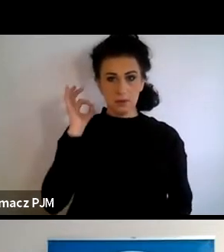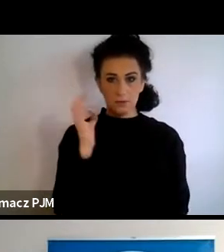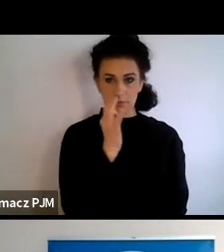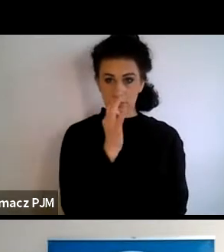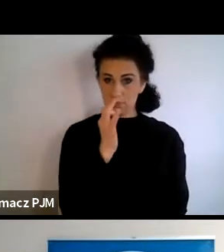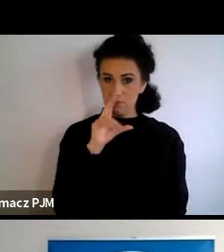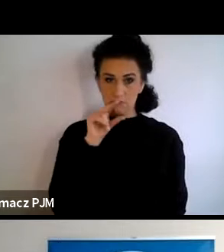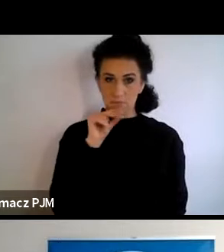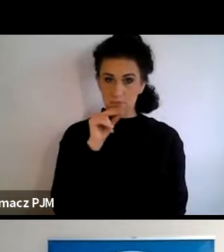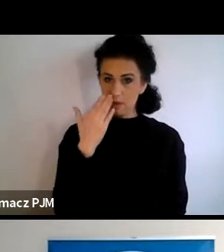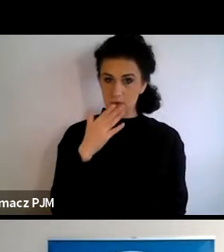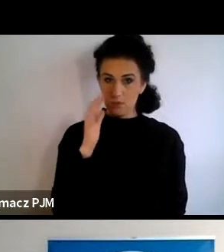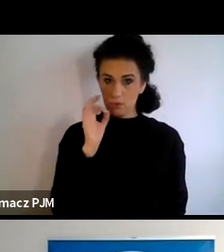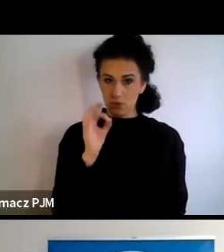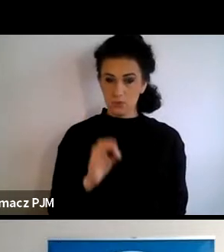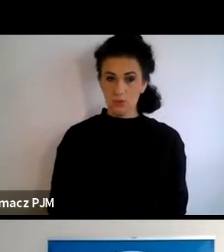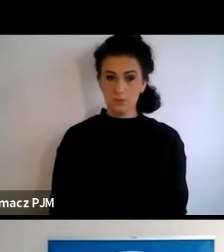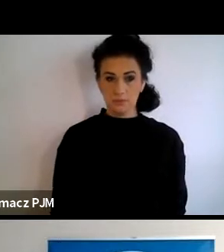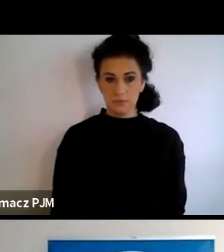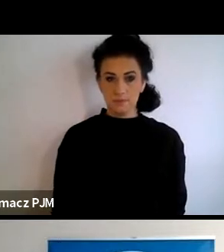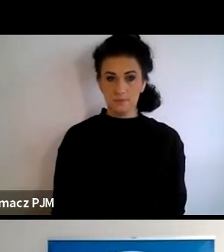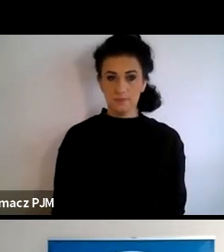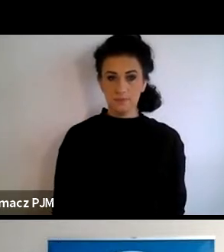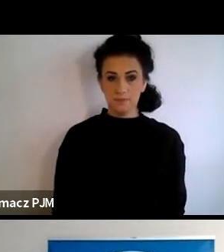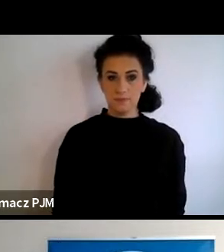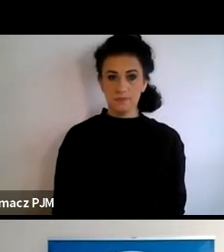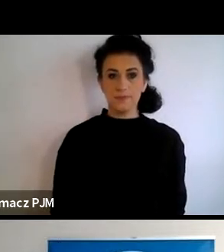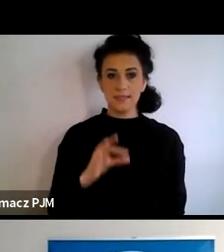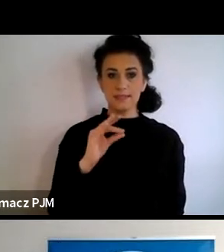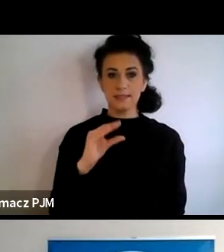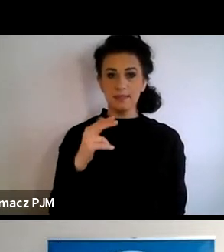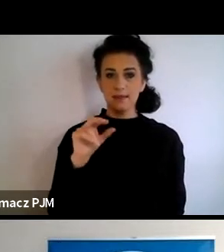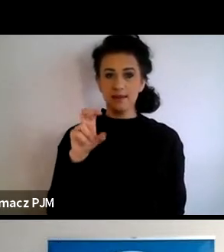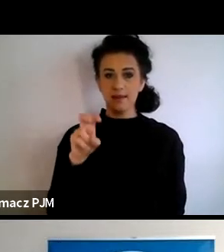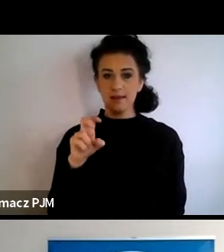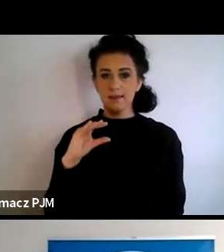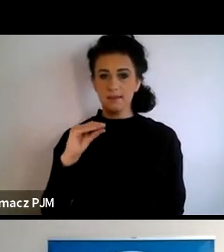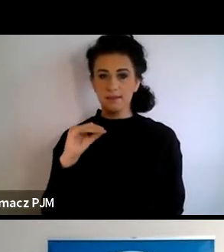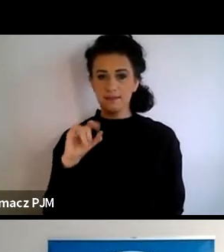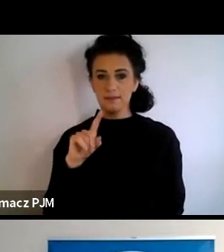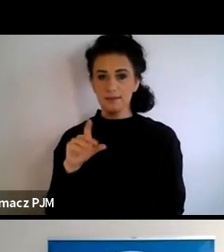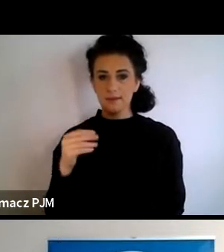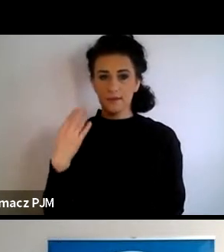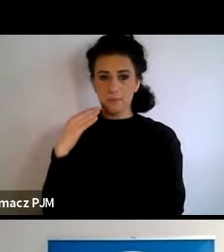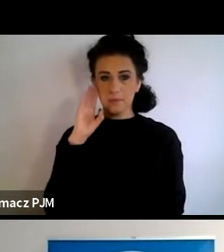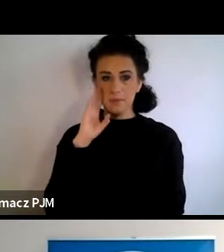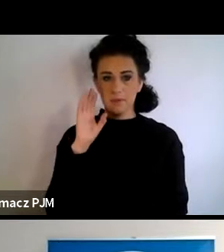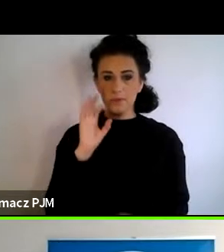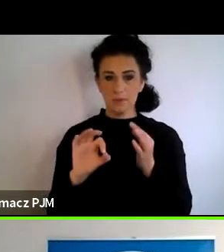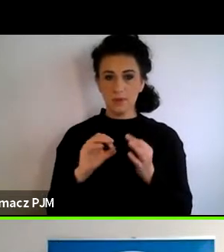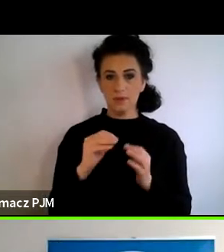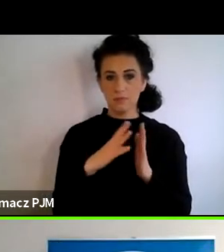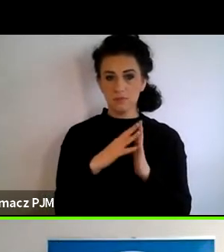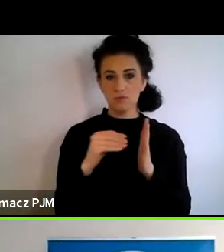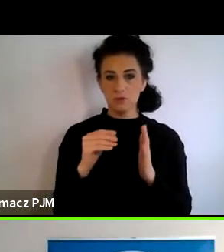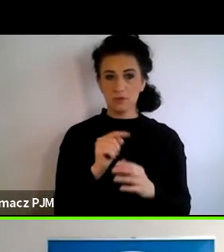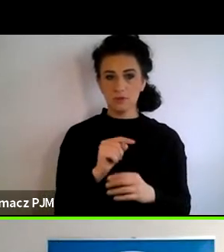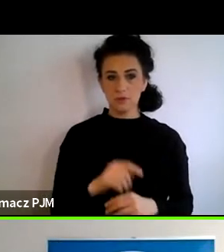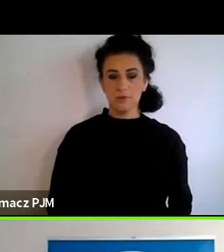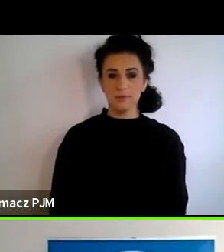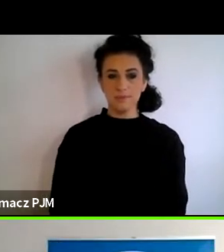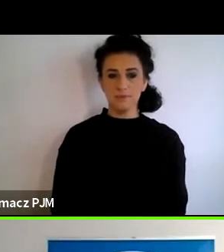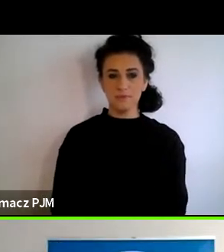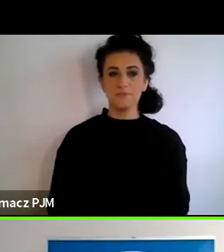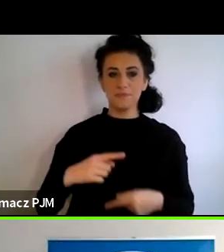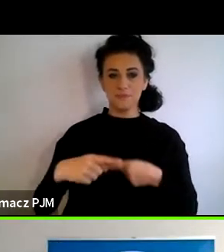Mhm. Jest to Sennheiser, ale nie pamiętam w tym momencie dokładnie modelu. I tak bardzo płynnie przeszliśmy